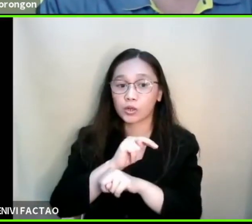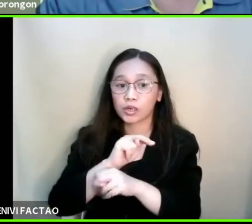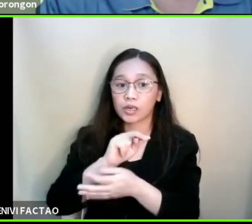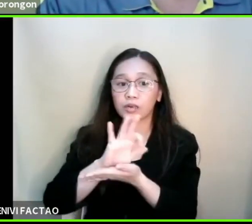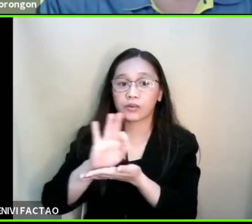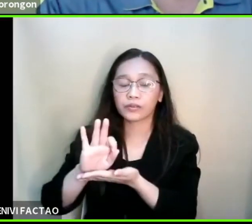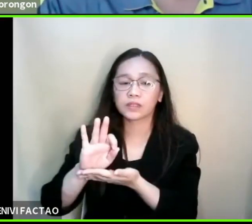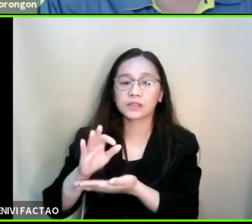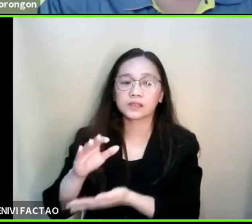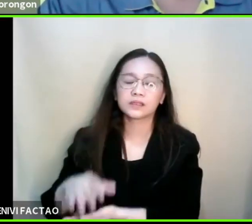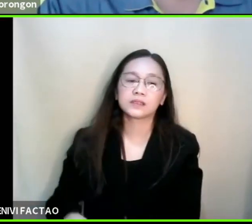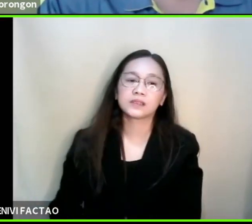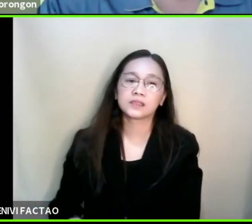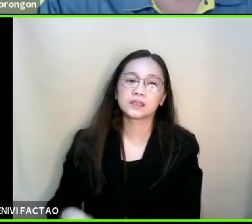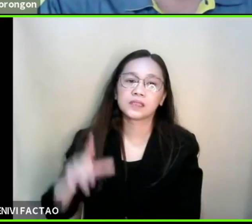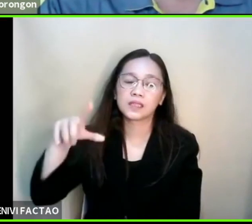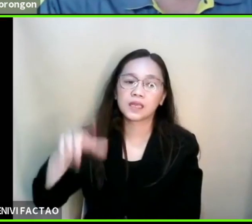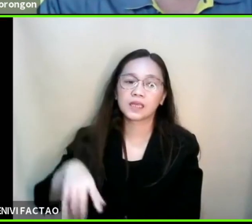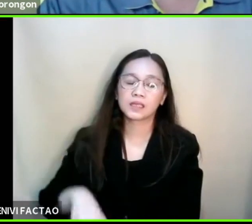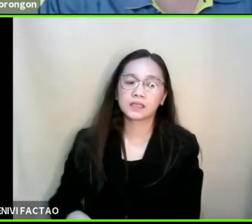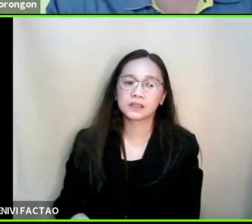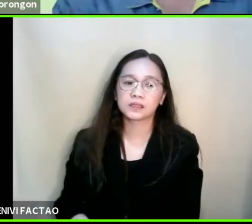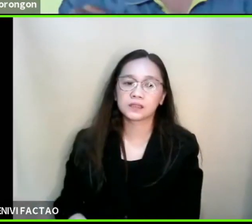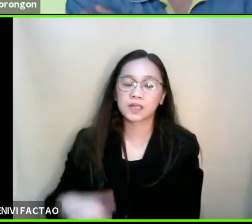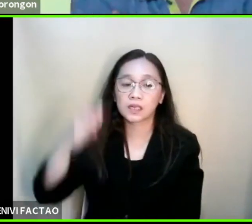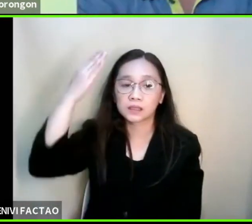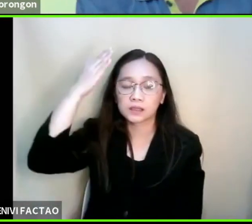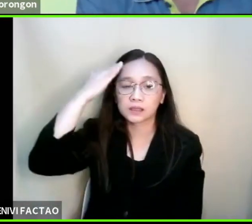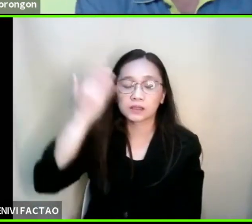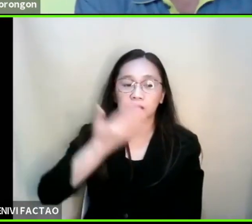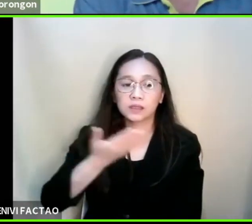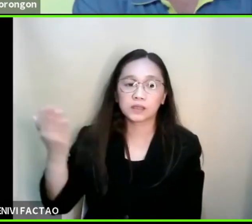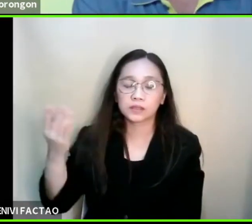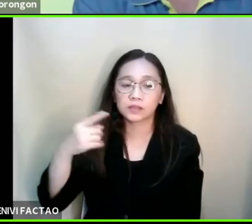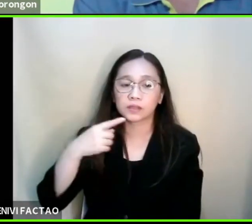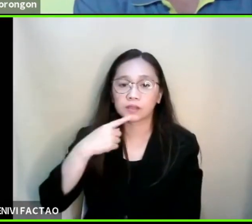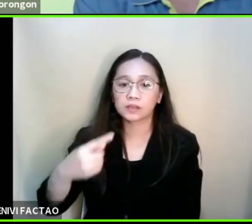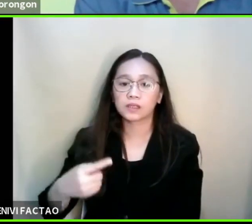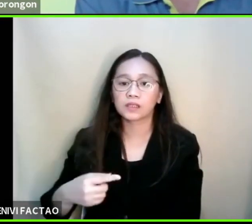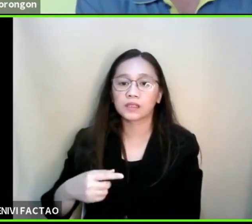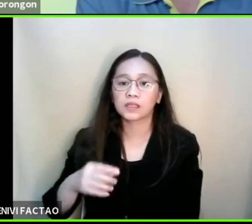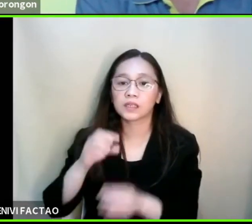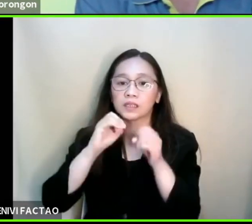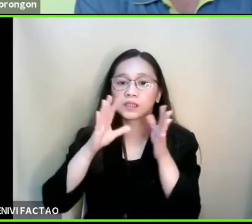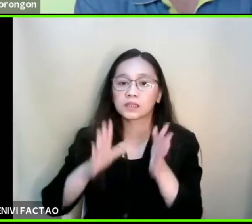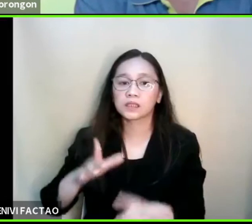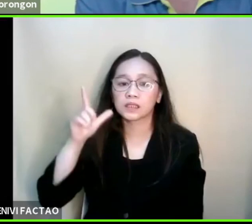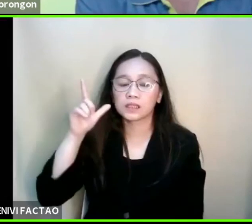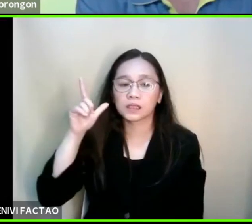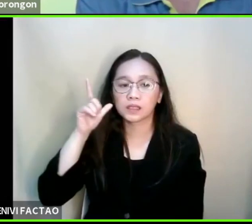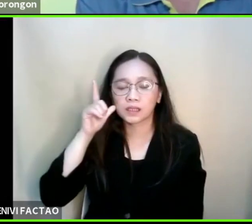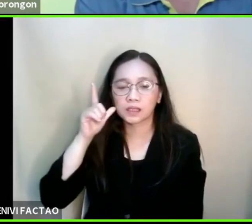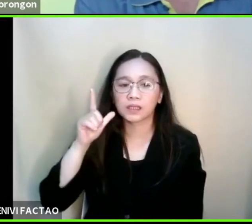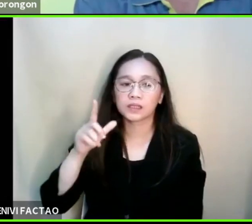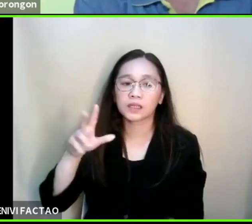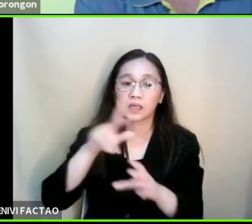then Kai, yung acknowledgement mo, no, sa Teacher Landa and sa ating participants siguro. And then